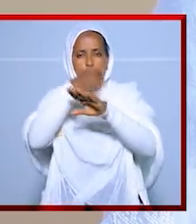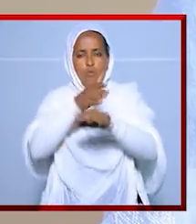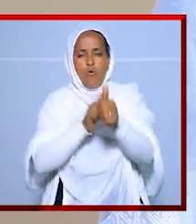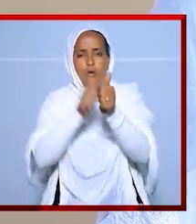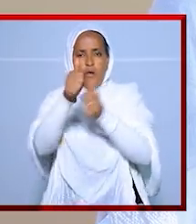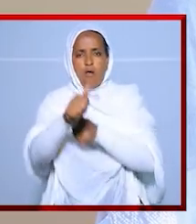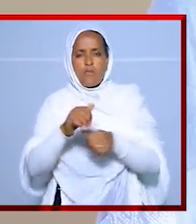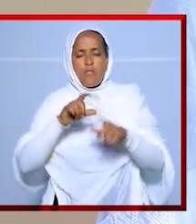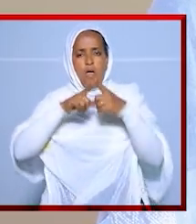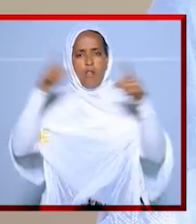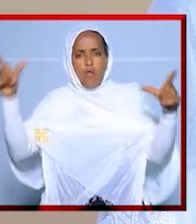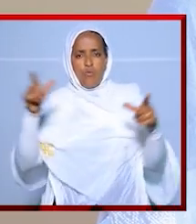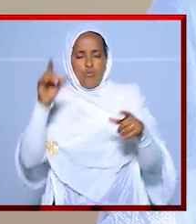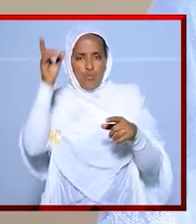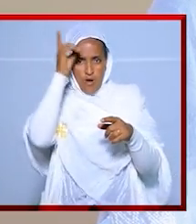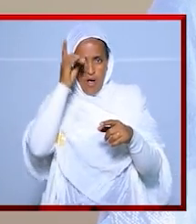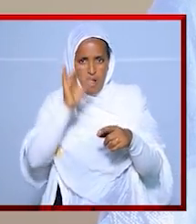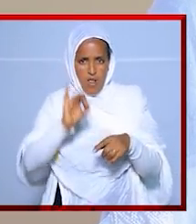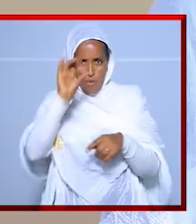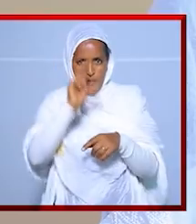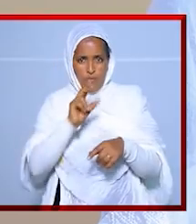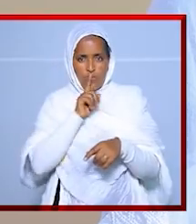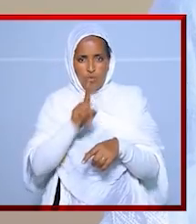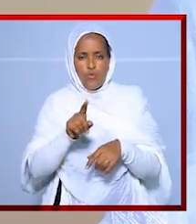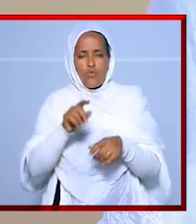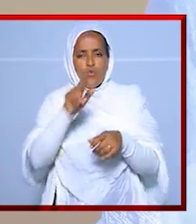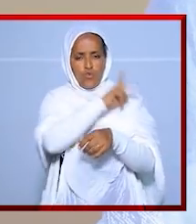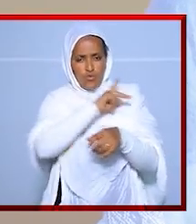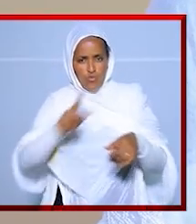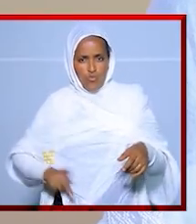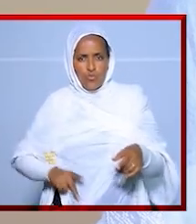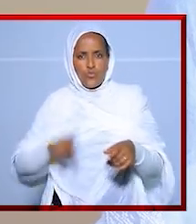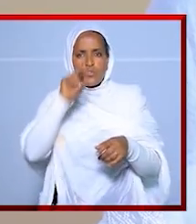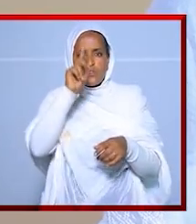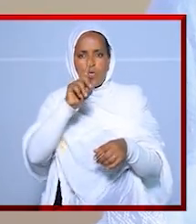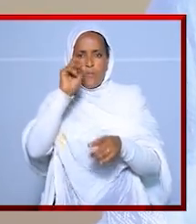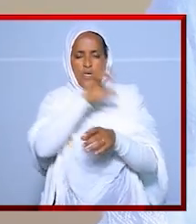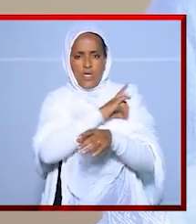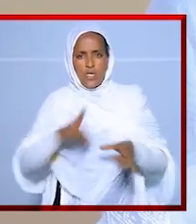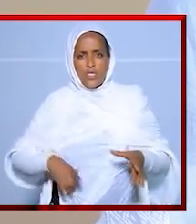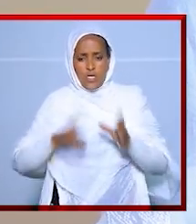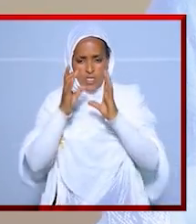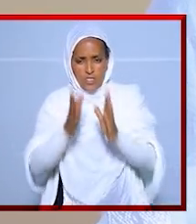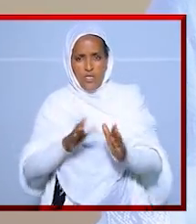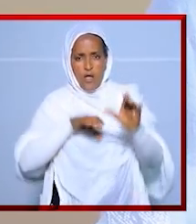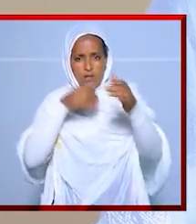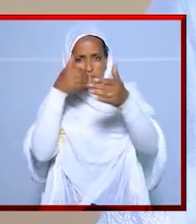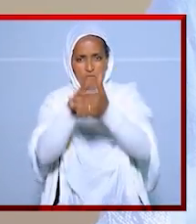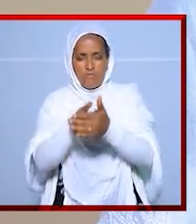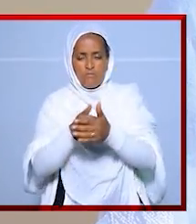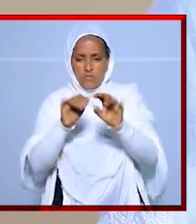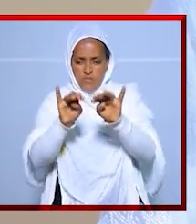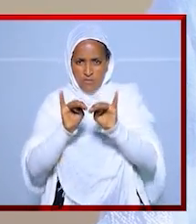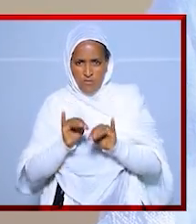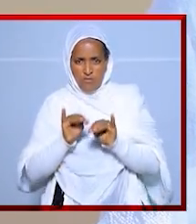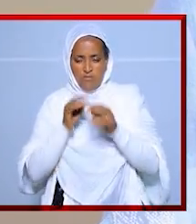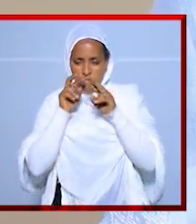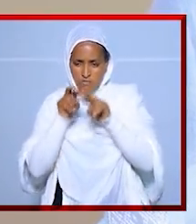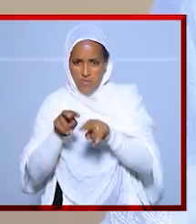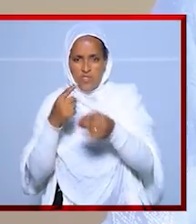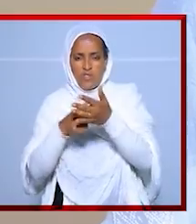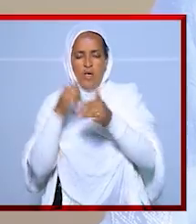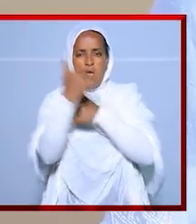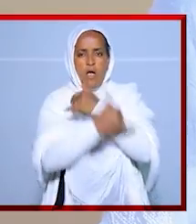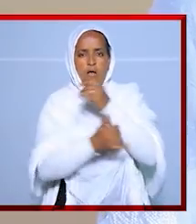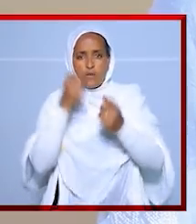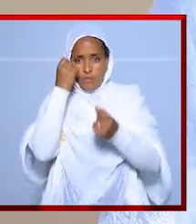በኋላ የተነሳው ታላቁ ንጉስ ካሌብ ነው። ንጉስ ካሌብ በየመን የነበሩት ክርስቲያኖች የደረሰባቸውን አመጻና ግፍ ተመልክቶ እዛም